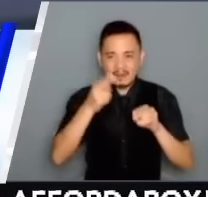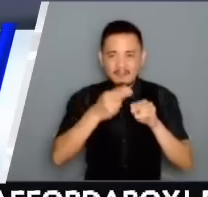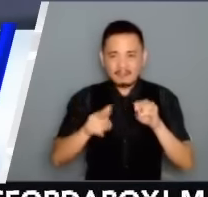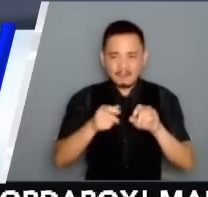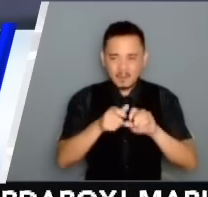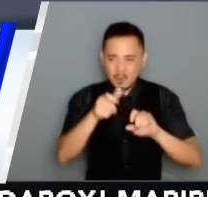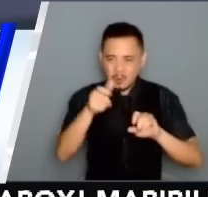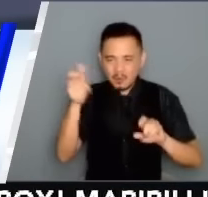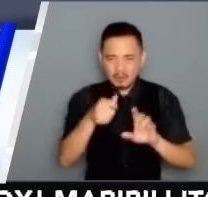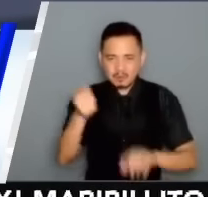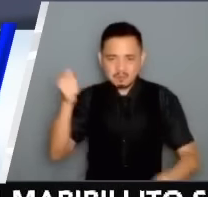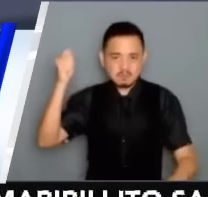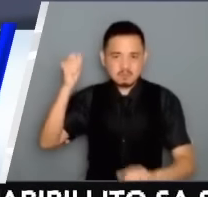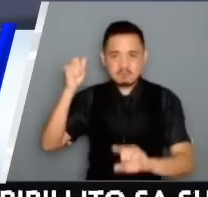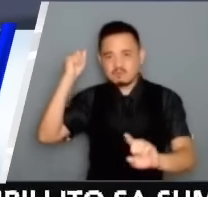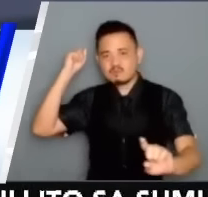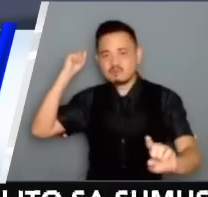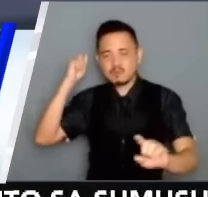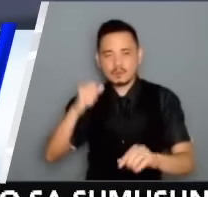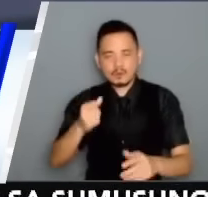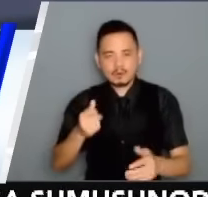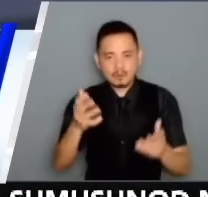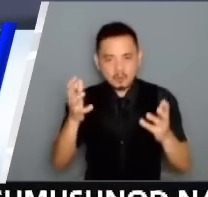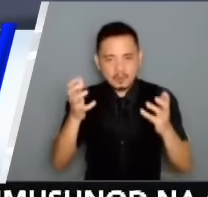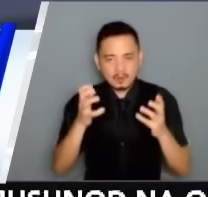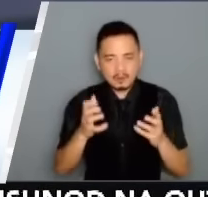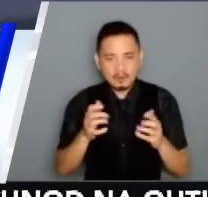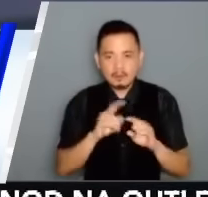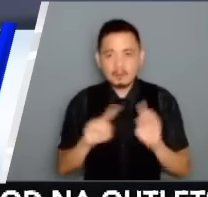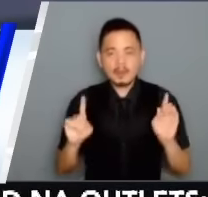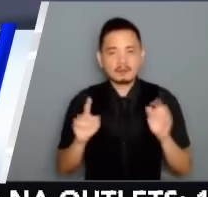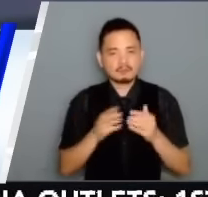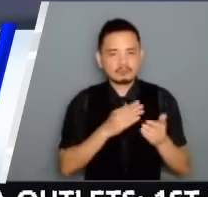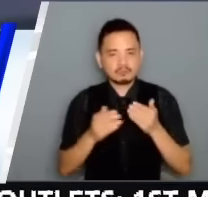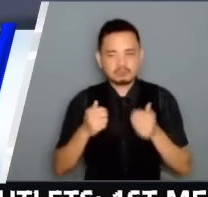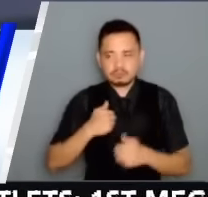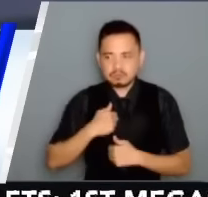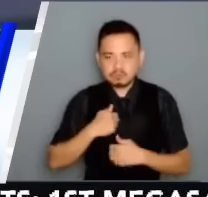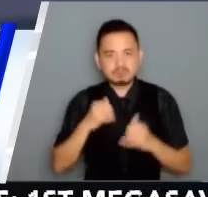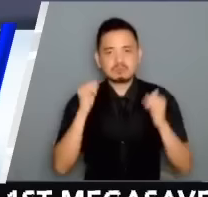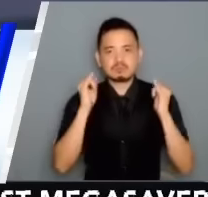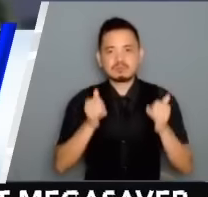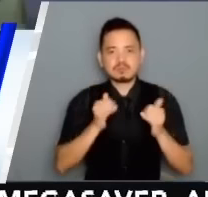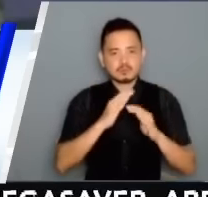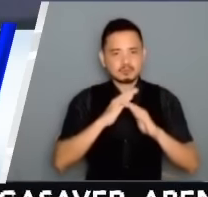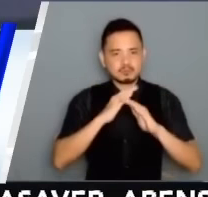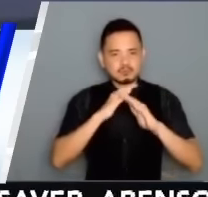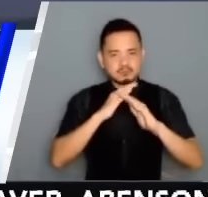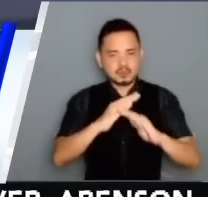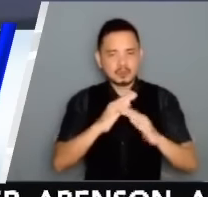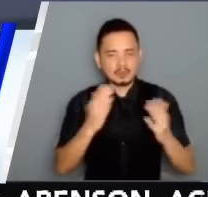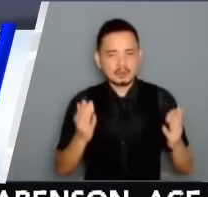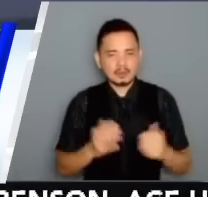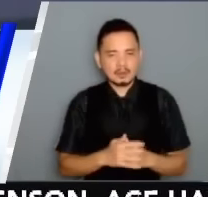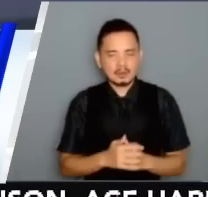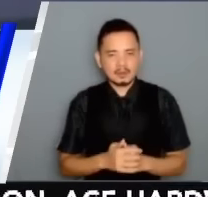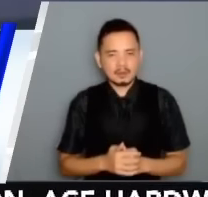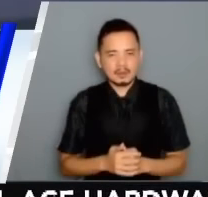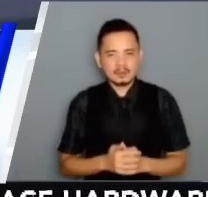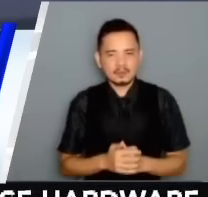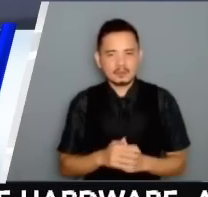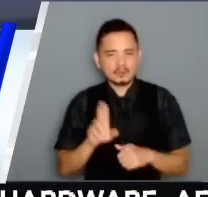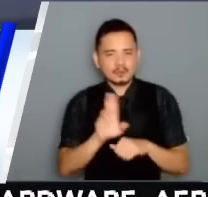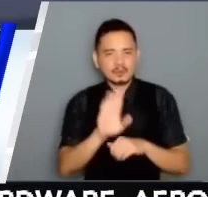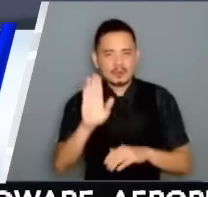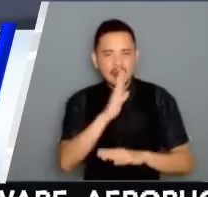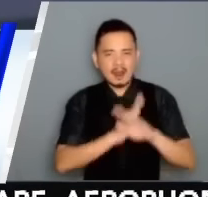this, lumaban po yung ating mga sundalo, no? Lumaban po with their bare hands, no?